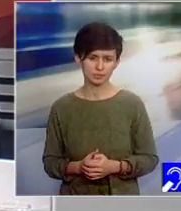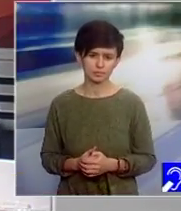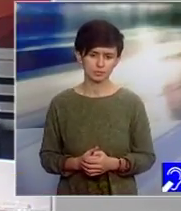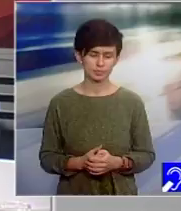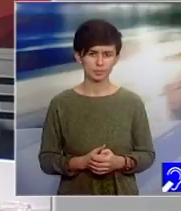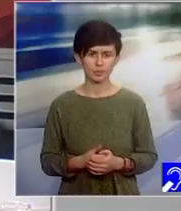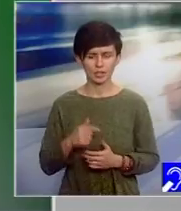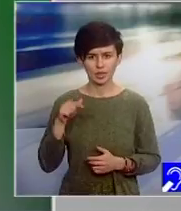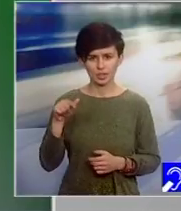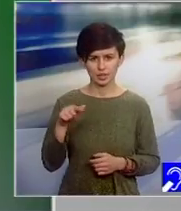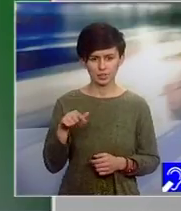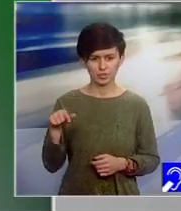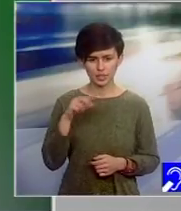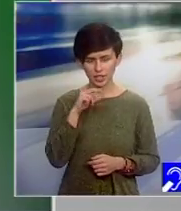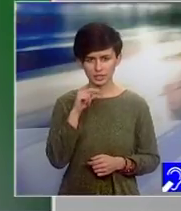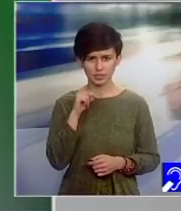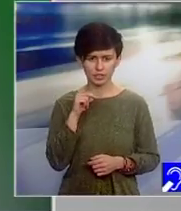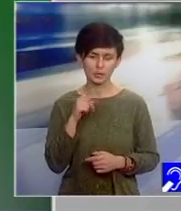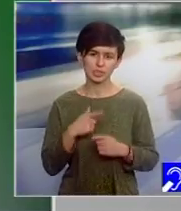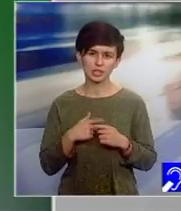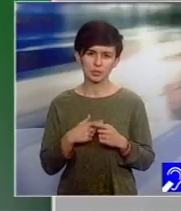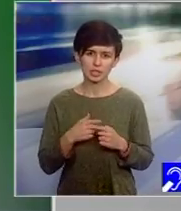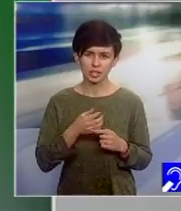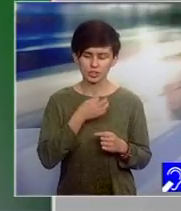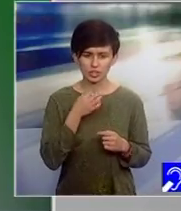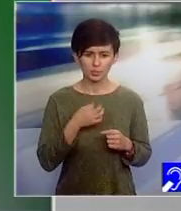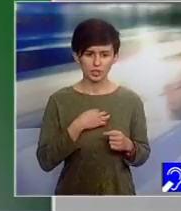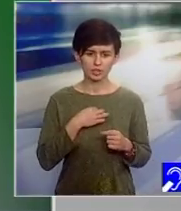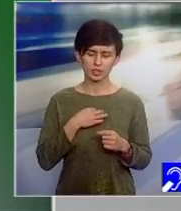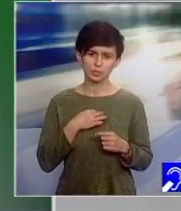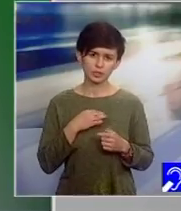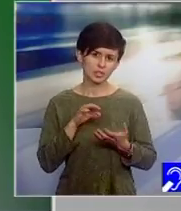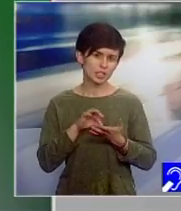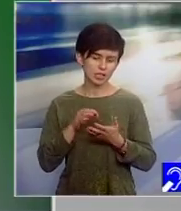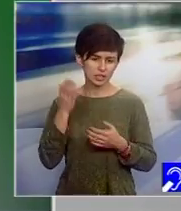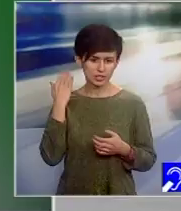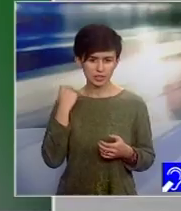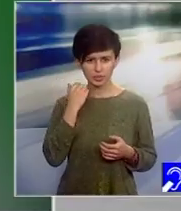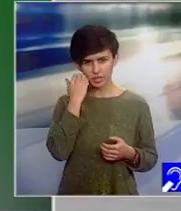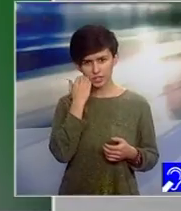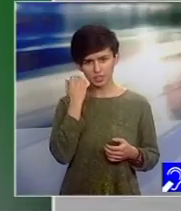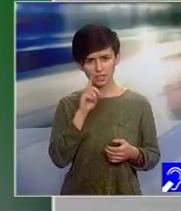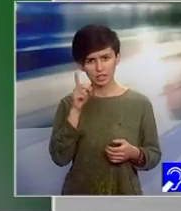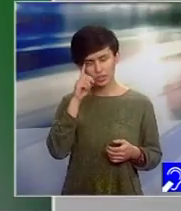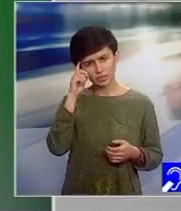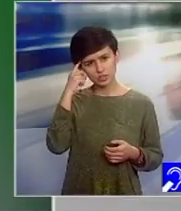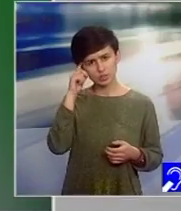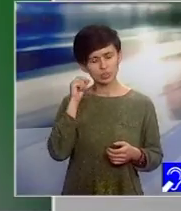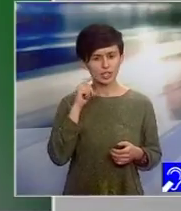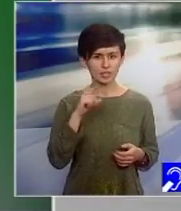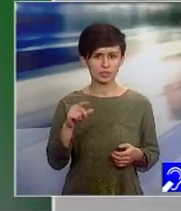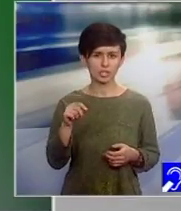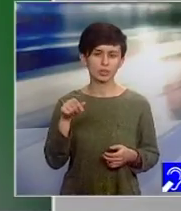Vorbeați voi și în material și mi-a spus și cu ocazia celelalte vizite la noi în platou, când încă nu se cunoștea rezultatul acestui concurs la nivel